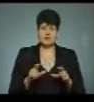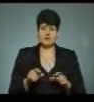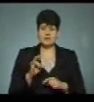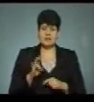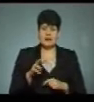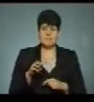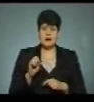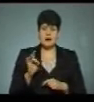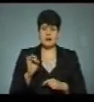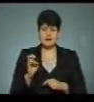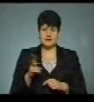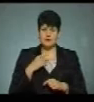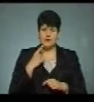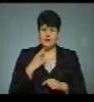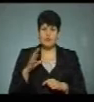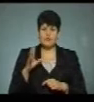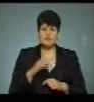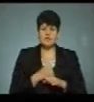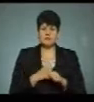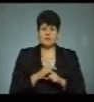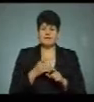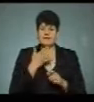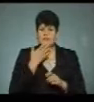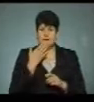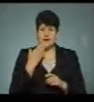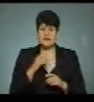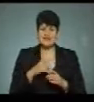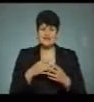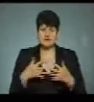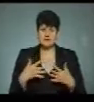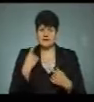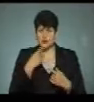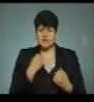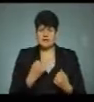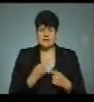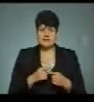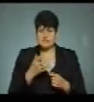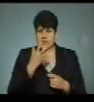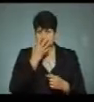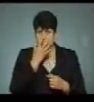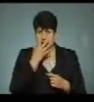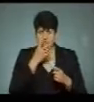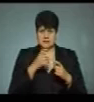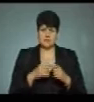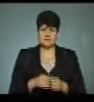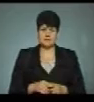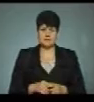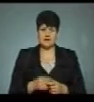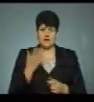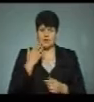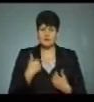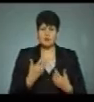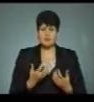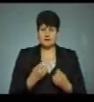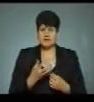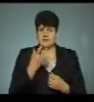Марків каже, наразі в усіх аптеках Тернополя немає засобів індивідуального захисту – це маски та респіратори. Коли ми отримували ті